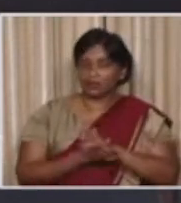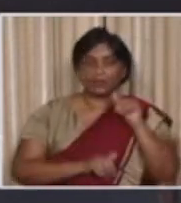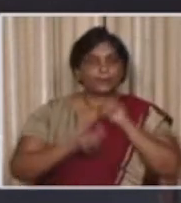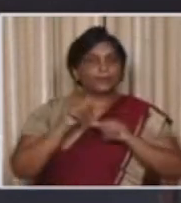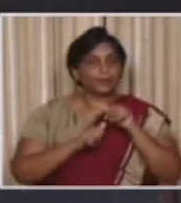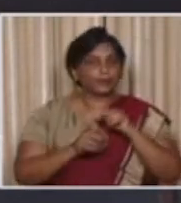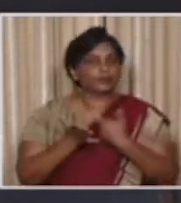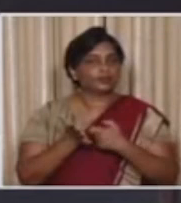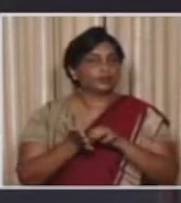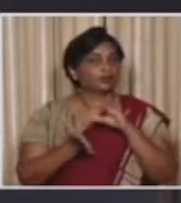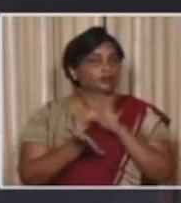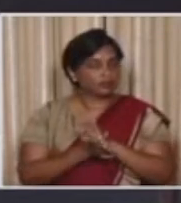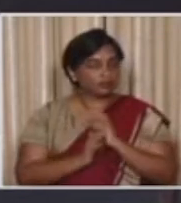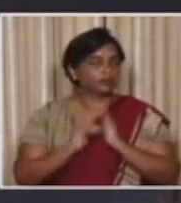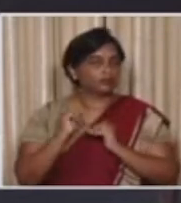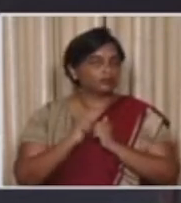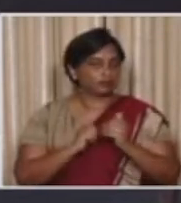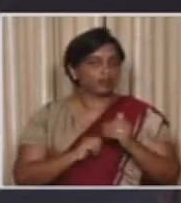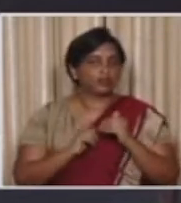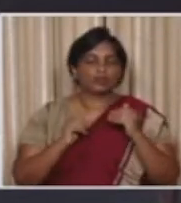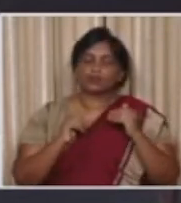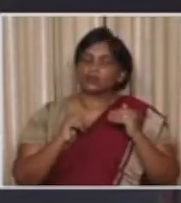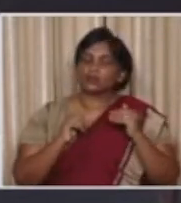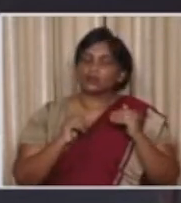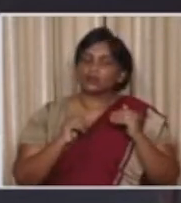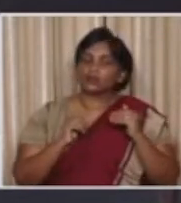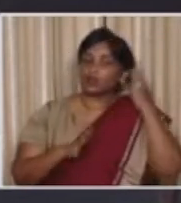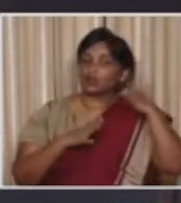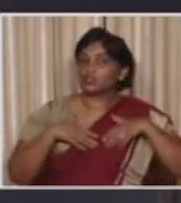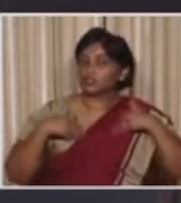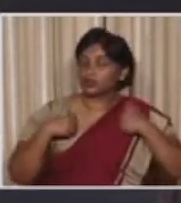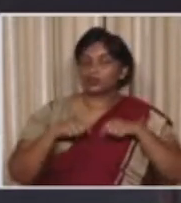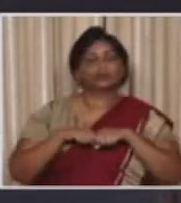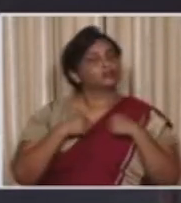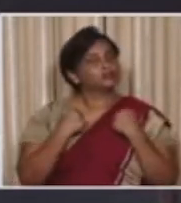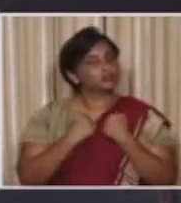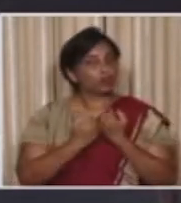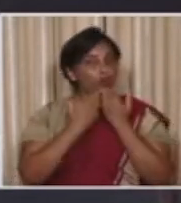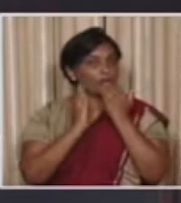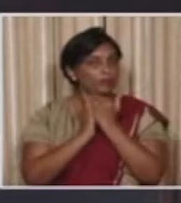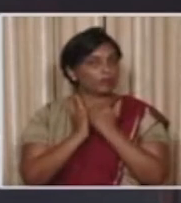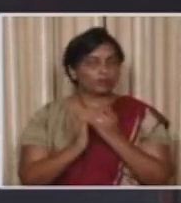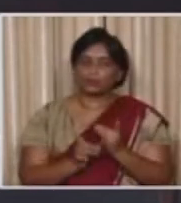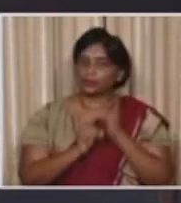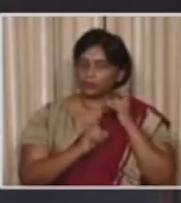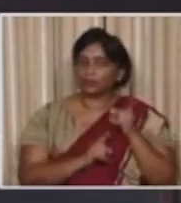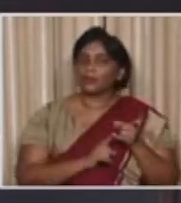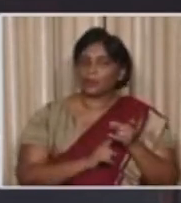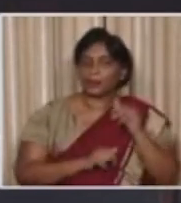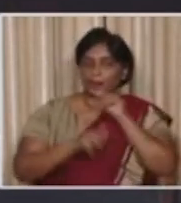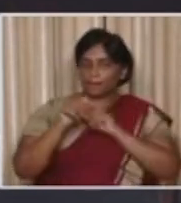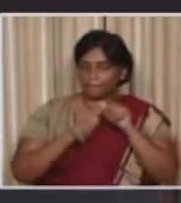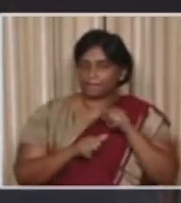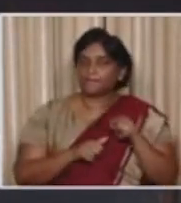ඖෂධ ලියාපදිංචි සඳහා ක්‍රමවේදය. ඒක ලෝක සෞඛ්‍ය සංවිධානයේ ගයිඩ්ලයින් එක යටතේ තමයි